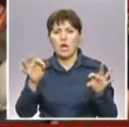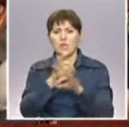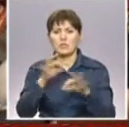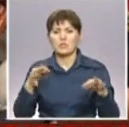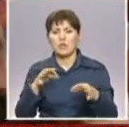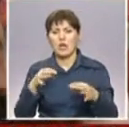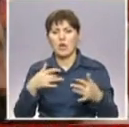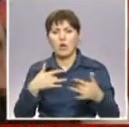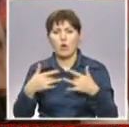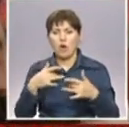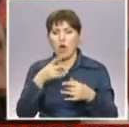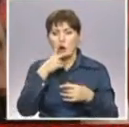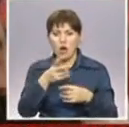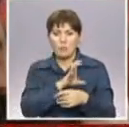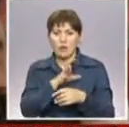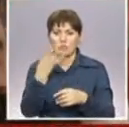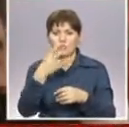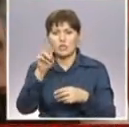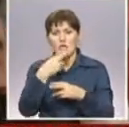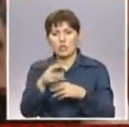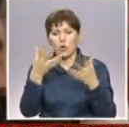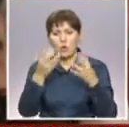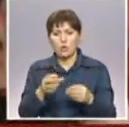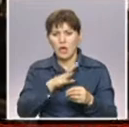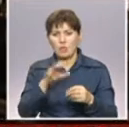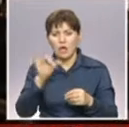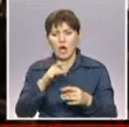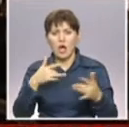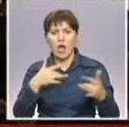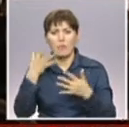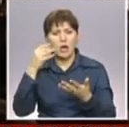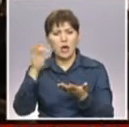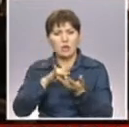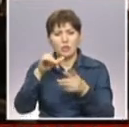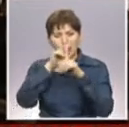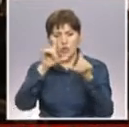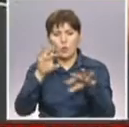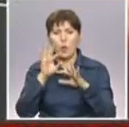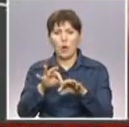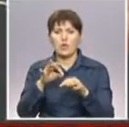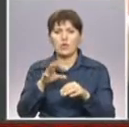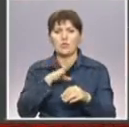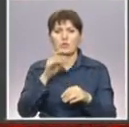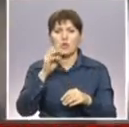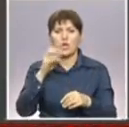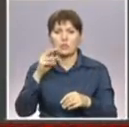оркестрінің өнерін көруге асыққан көрермен 4-ші желтоқсан күні оркестрдің Алматы қаласындағы ғимаратында өтетін марқұм